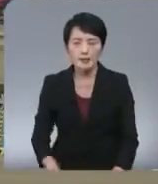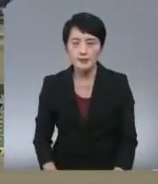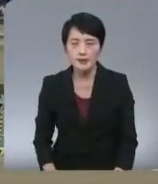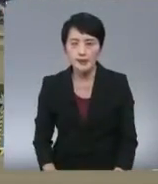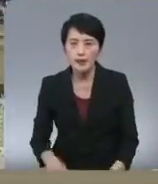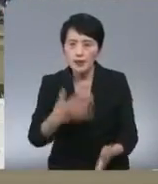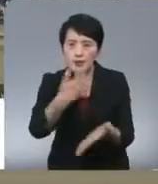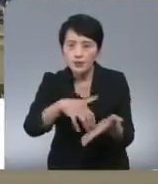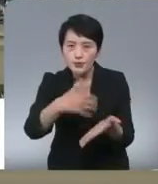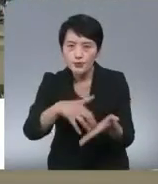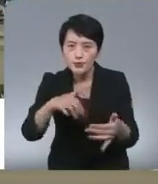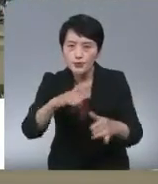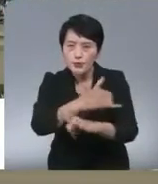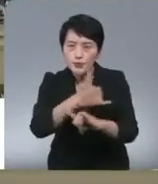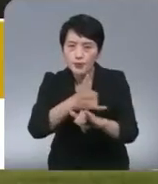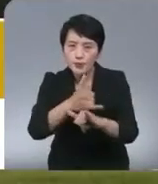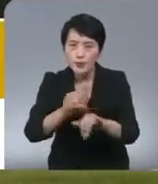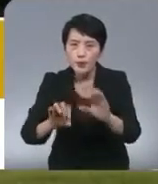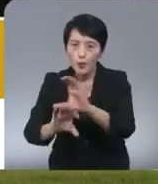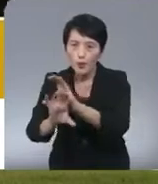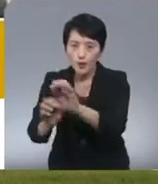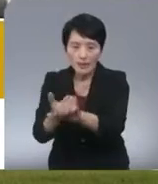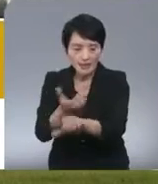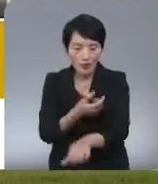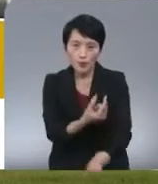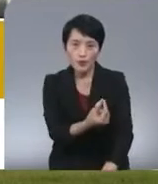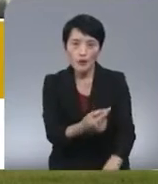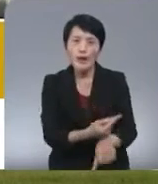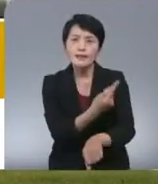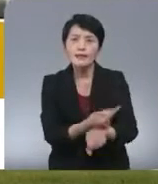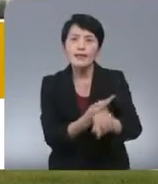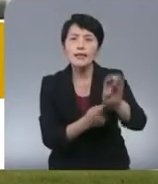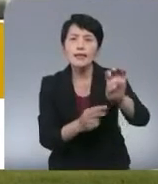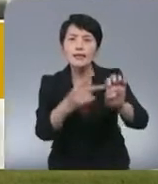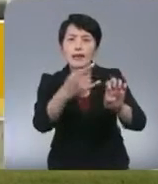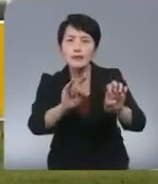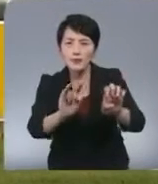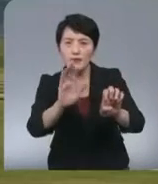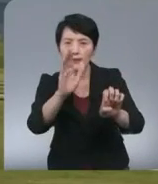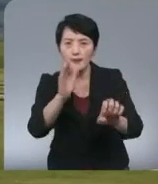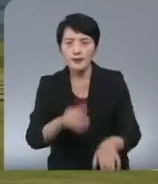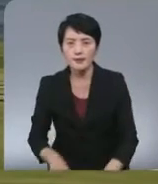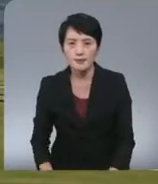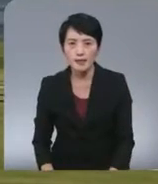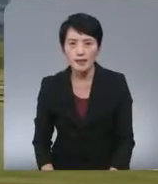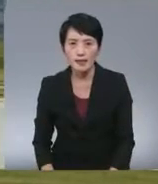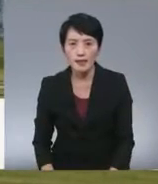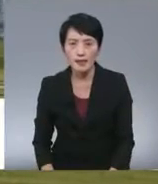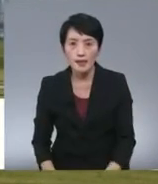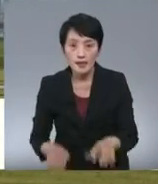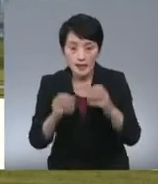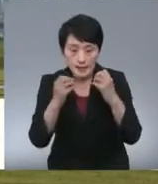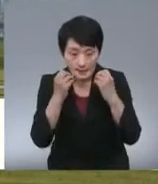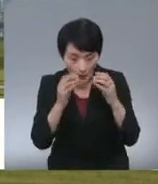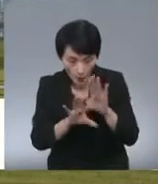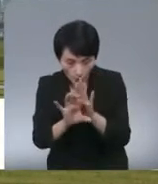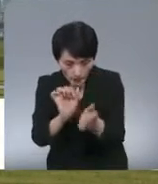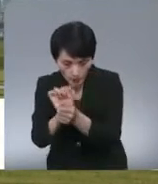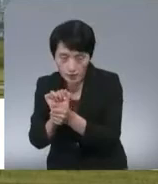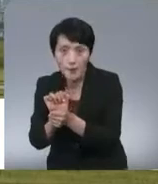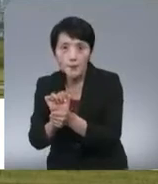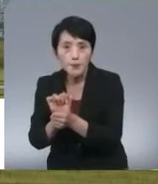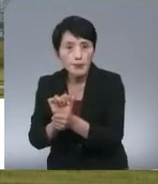xâm nhập từ nước ngoài nên Hàn Quốc vẫn giữ nguyên quy định bắt buộc xét nghiệm của viết 19 trước và sau khi nhập cảnh để đối phó với nguy cơ lây nhiễm